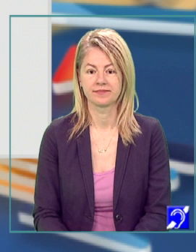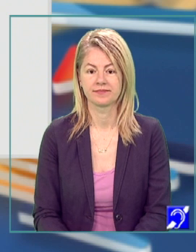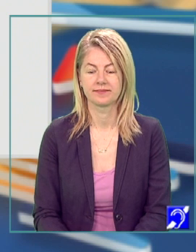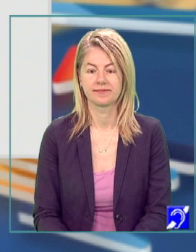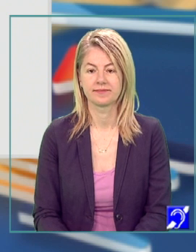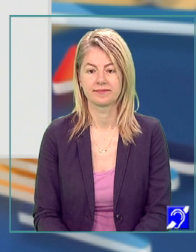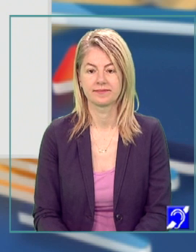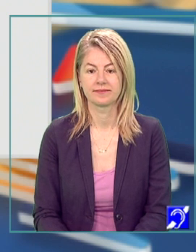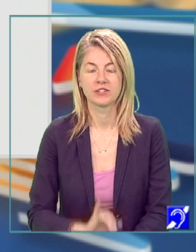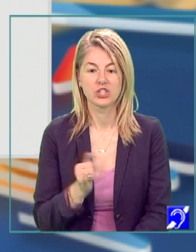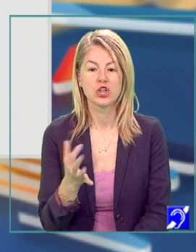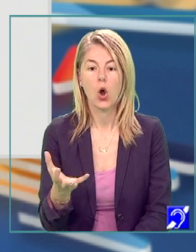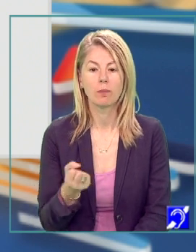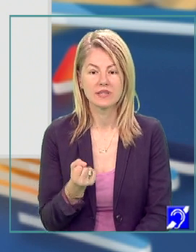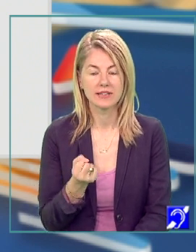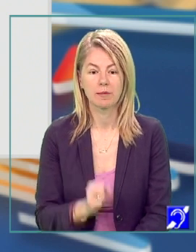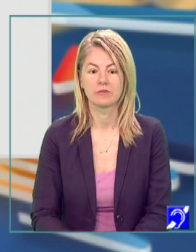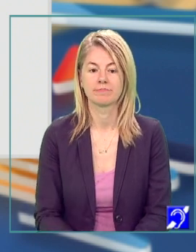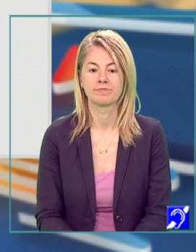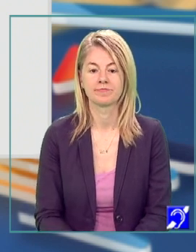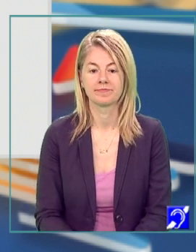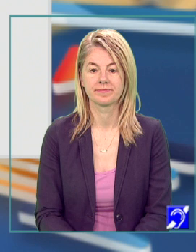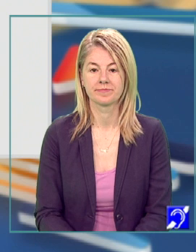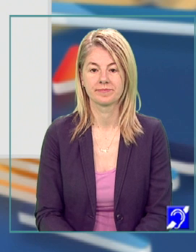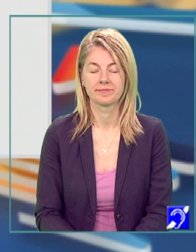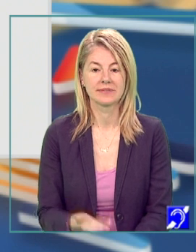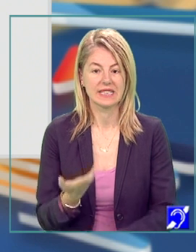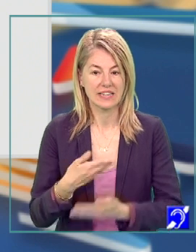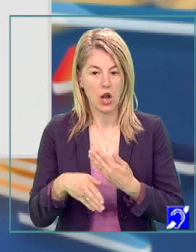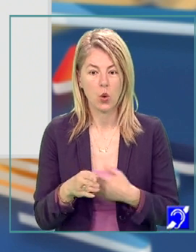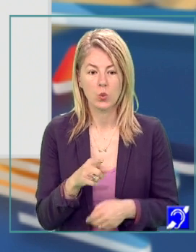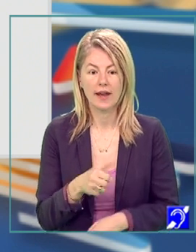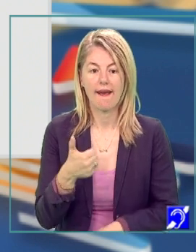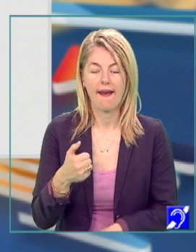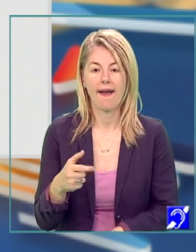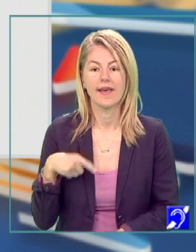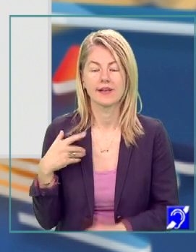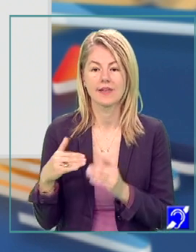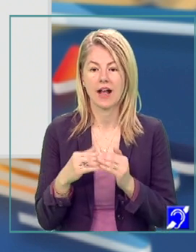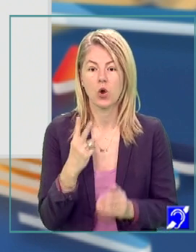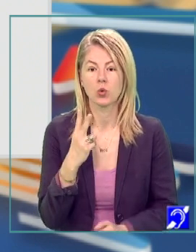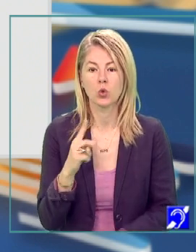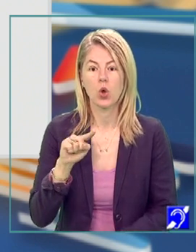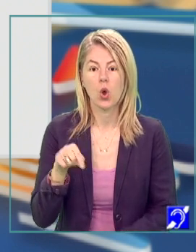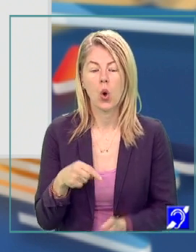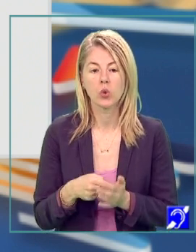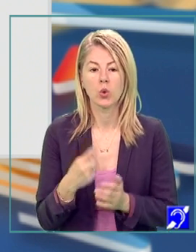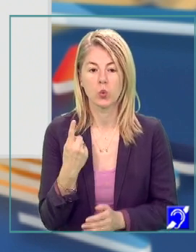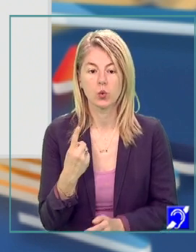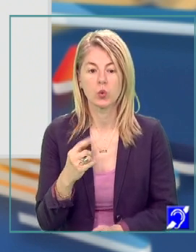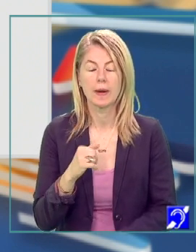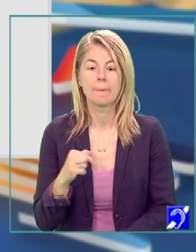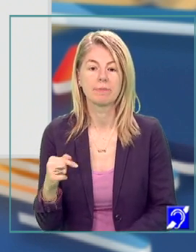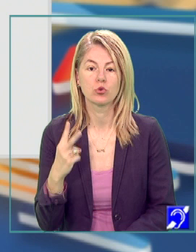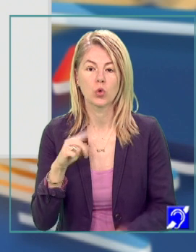departe. Și obținem în această înlocuire A egal cu 2 ori 1 minus 2 ori 2